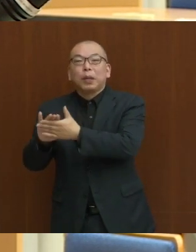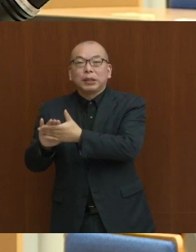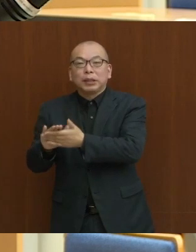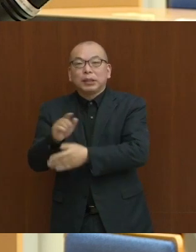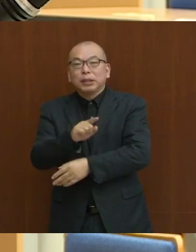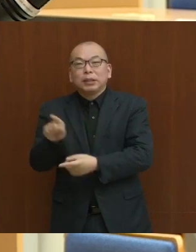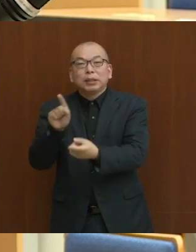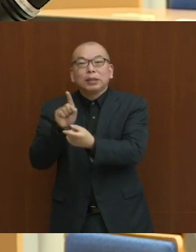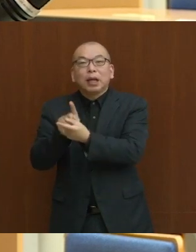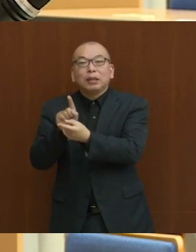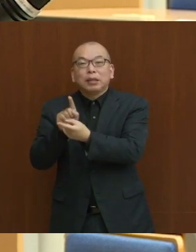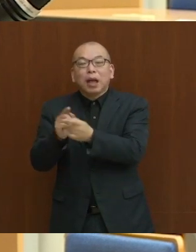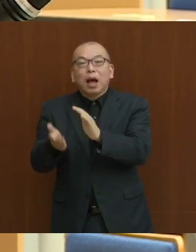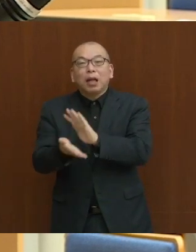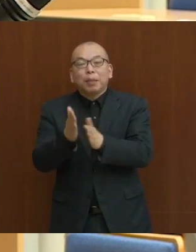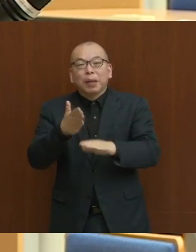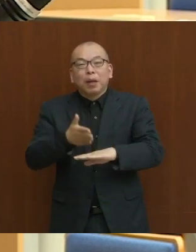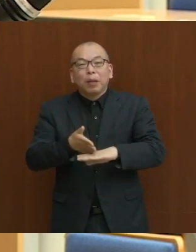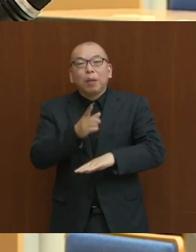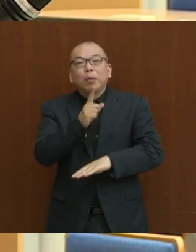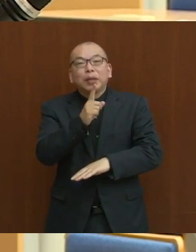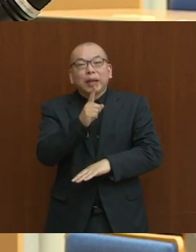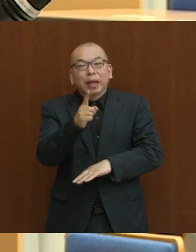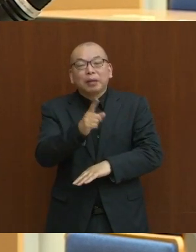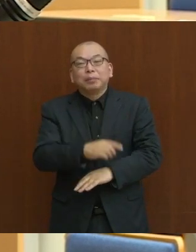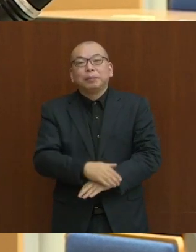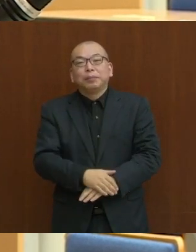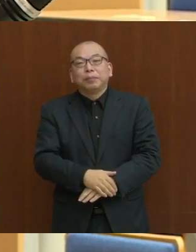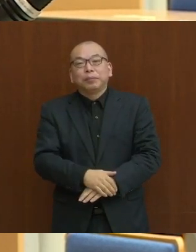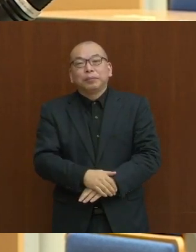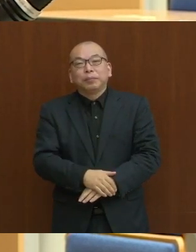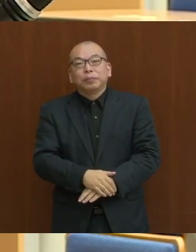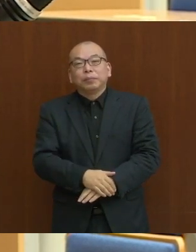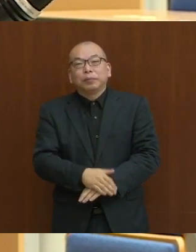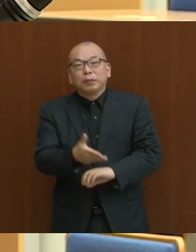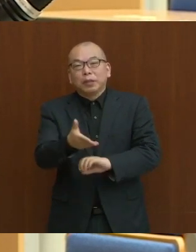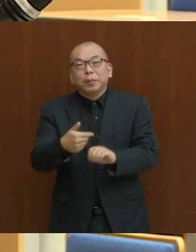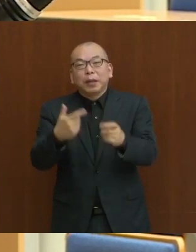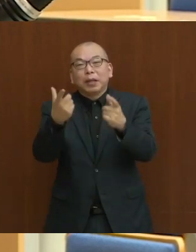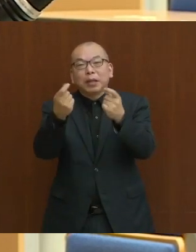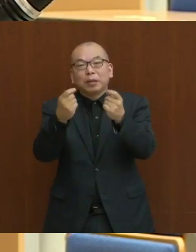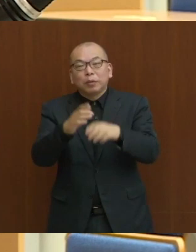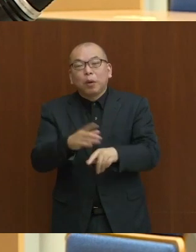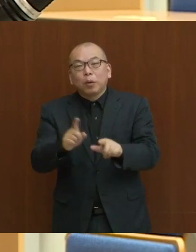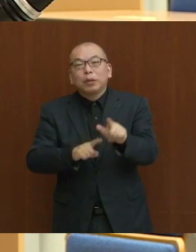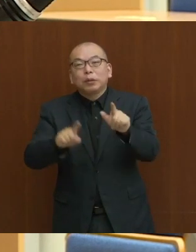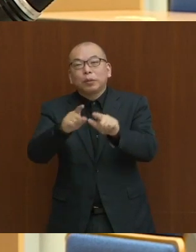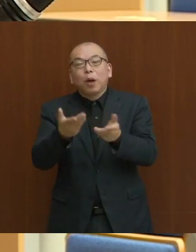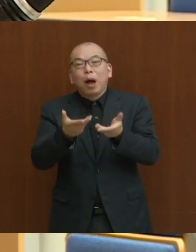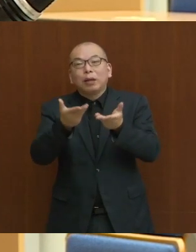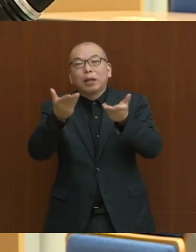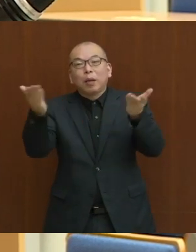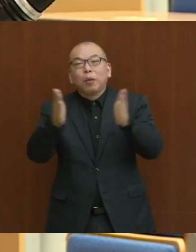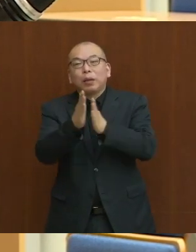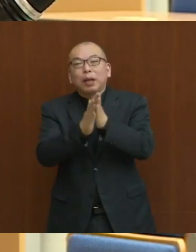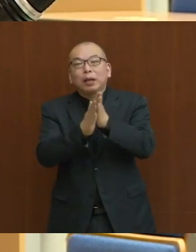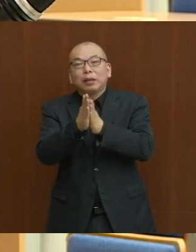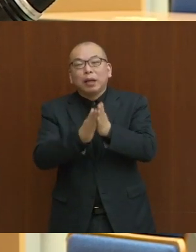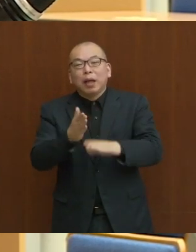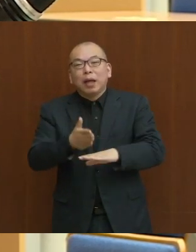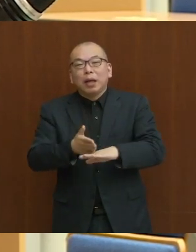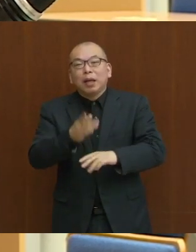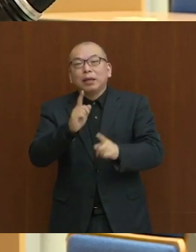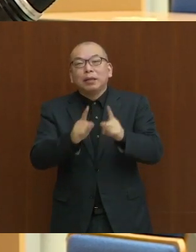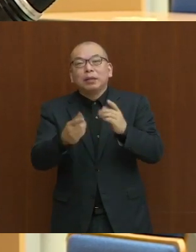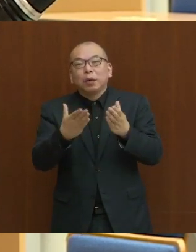に改めて御礼申し上げるとともに、島根大学のより一層の発展を願って謝辞と